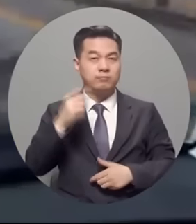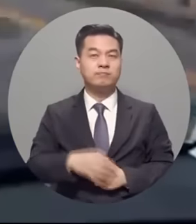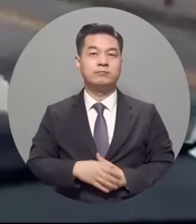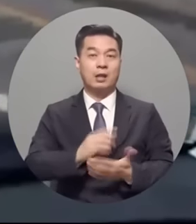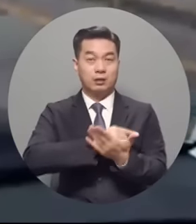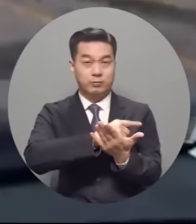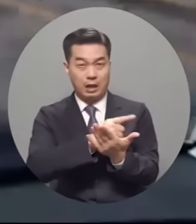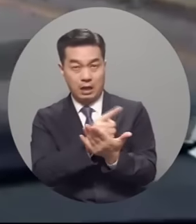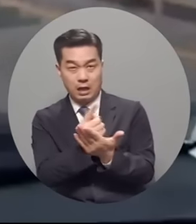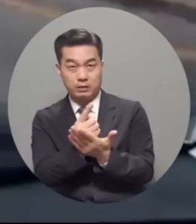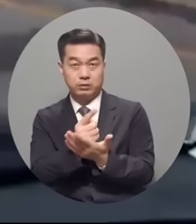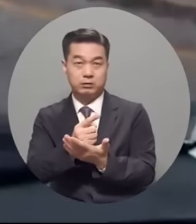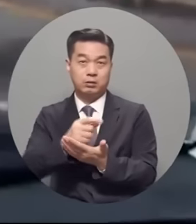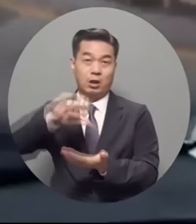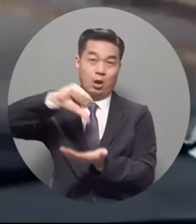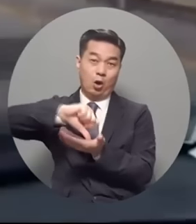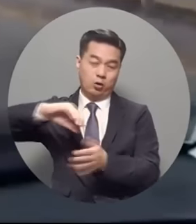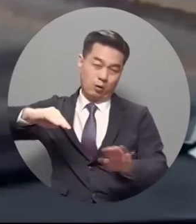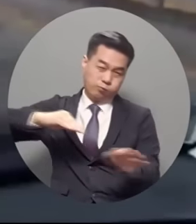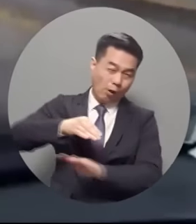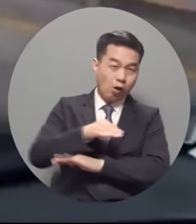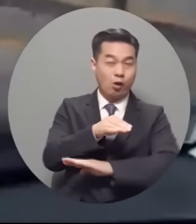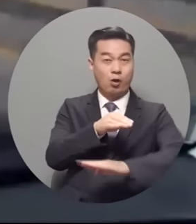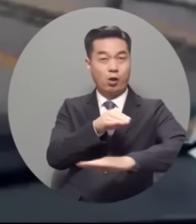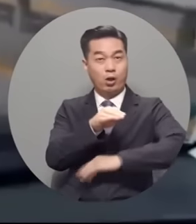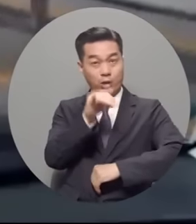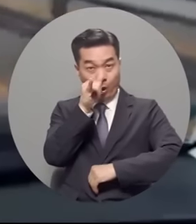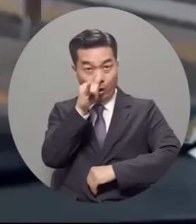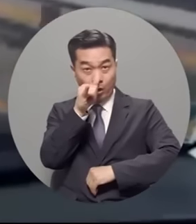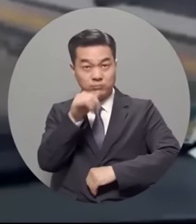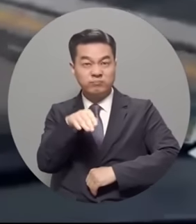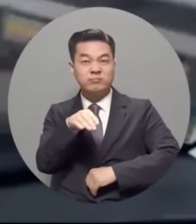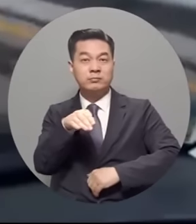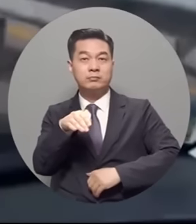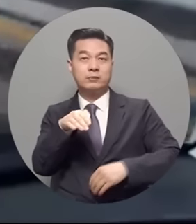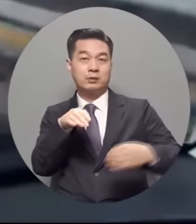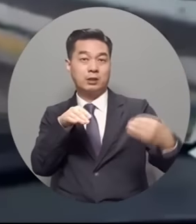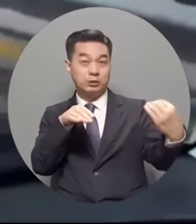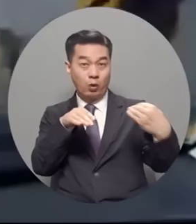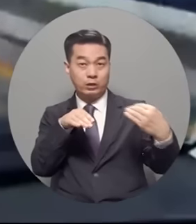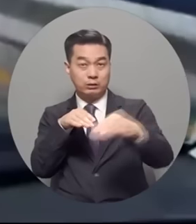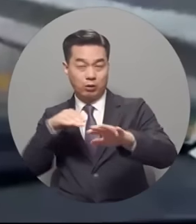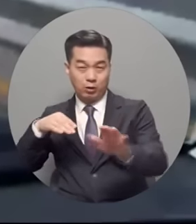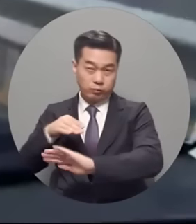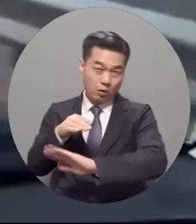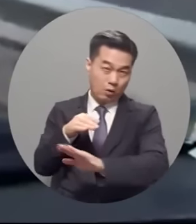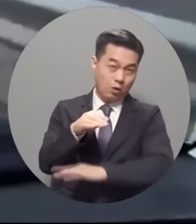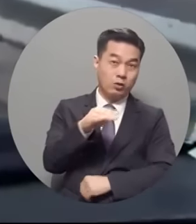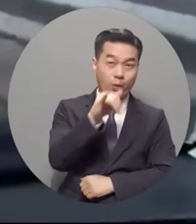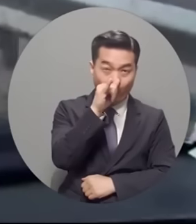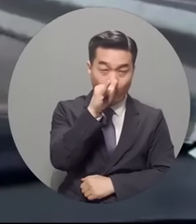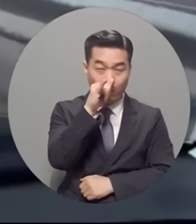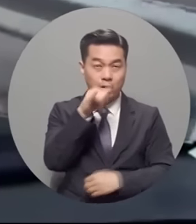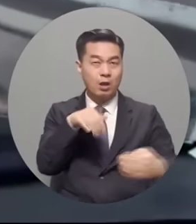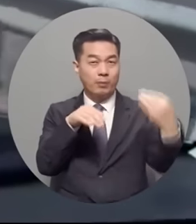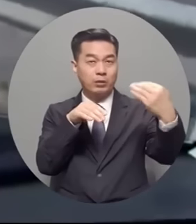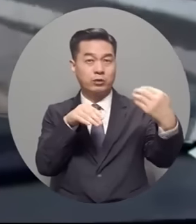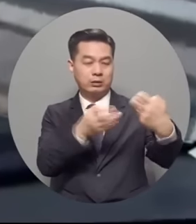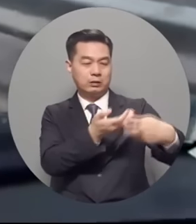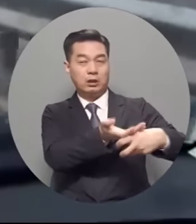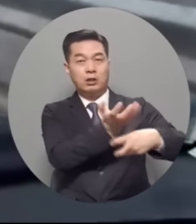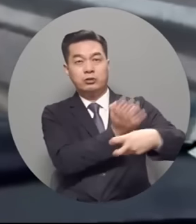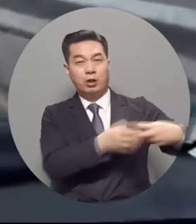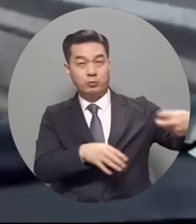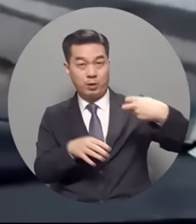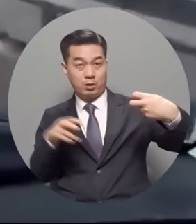급가속하며 역주행 차로로 들어선 차량은 앞서 있던 승용차와 트럭을 순식간에 앞지르고 마주오던 트럭을 간신히